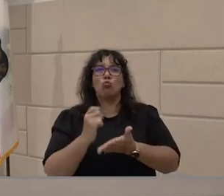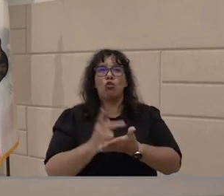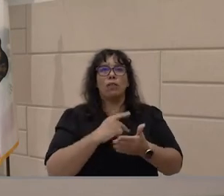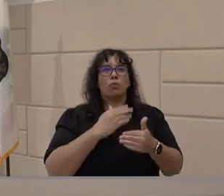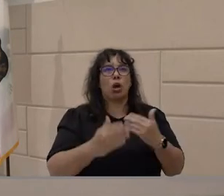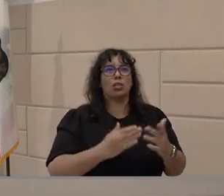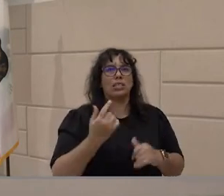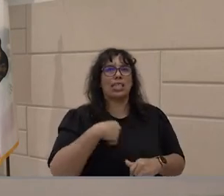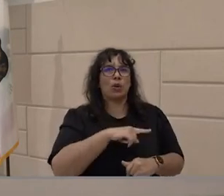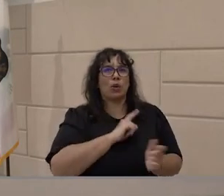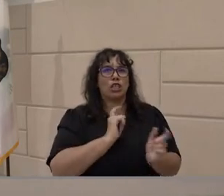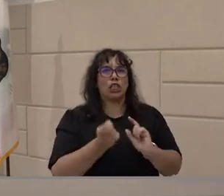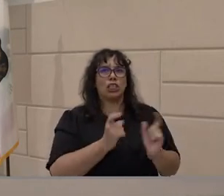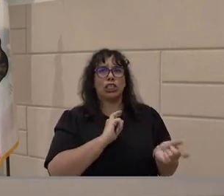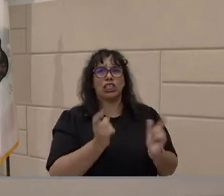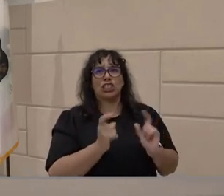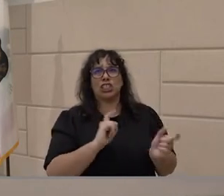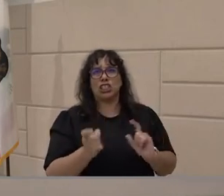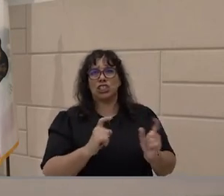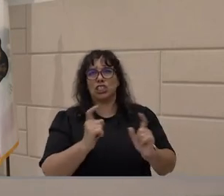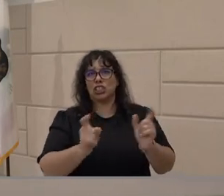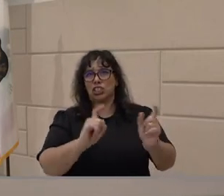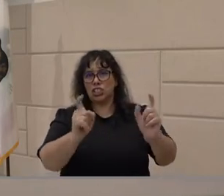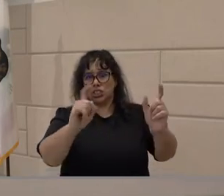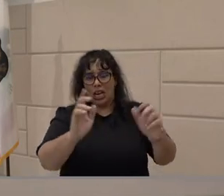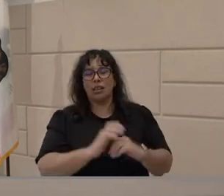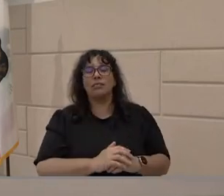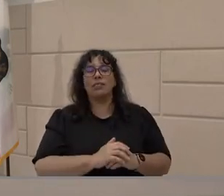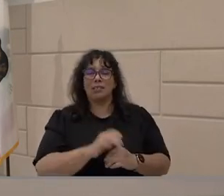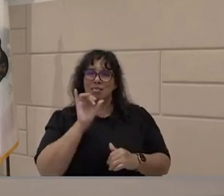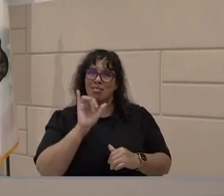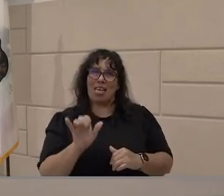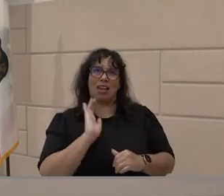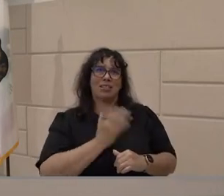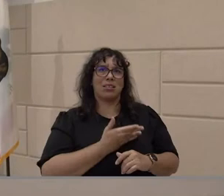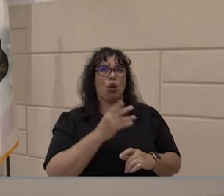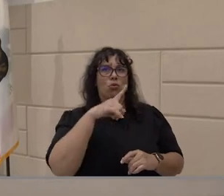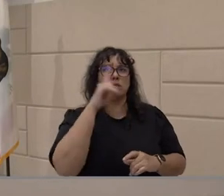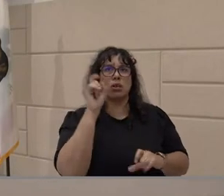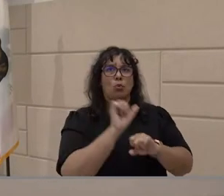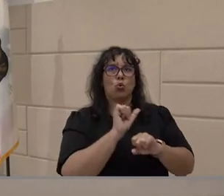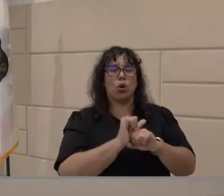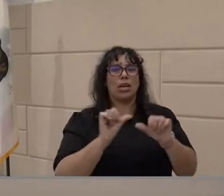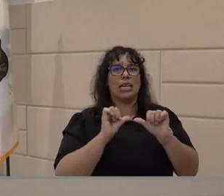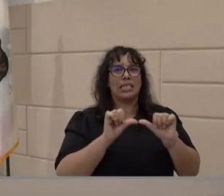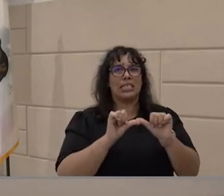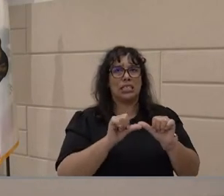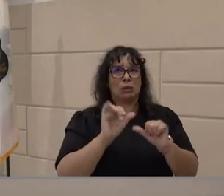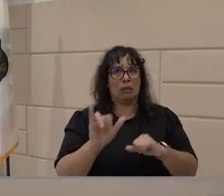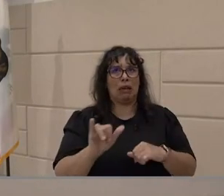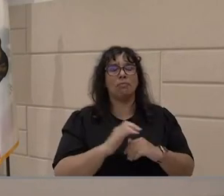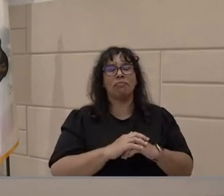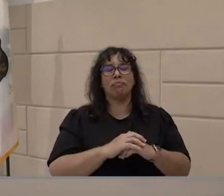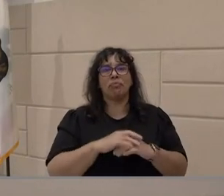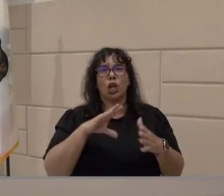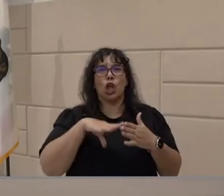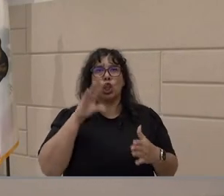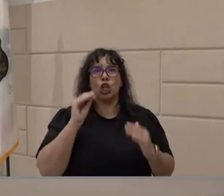ង្ហាញជាបន្តហើយនឹងមានការប្រែប្រួលជាបន្ថែមទៅទៀតនៅពេលដែលយើងបន្តធ្វើទៅថ្ងៃទៅពីទៅមុ